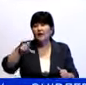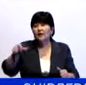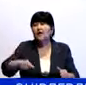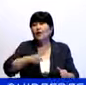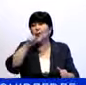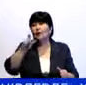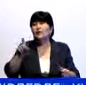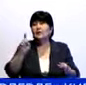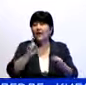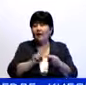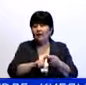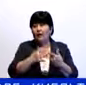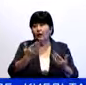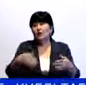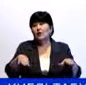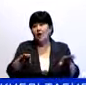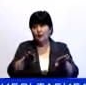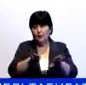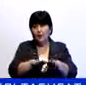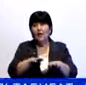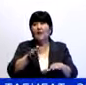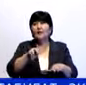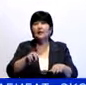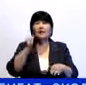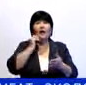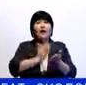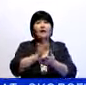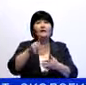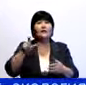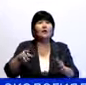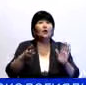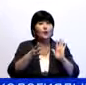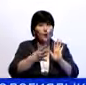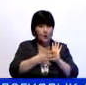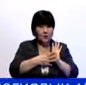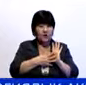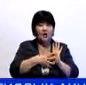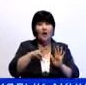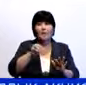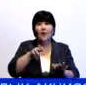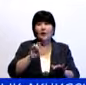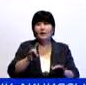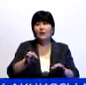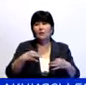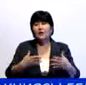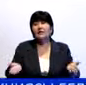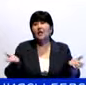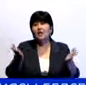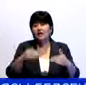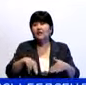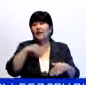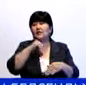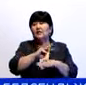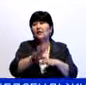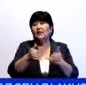кісілердің арқасы. Осыған орай тыл ардагерлерін 9-шы мамыр мерекесіне орай шақырып,